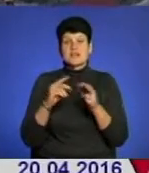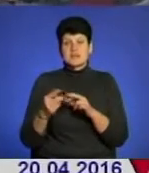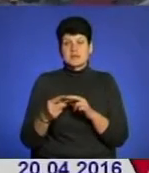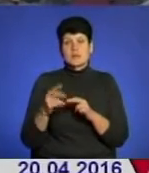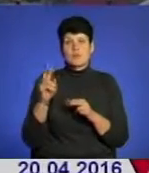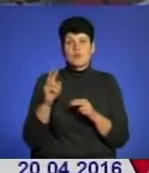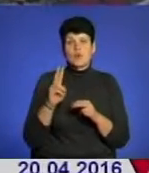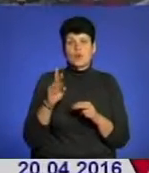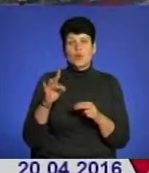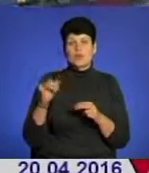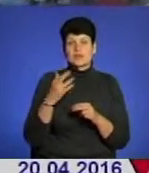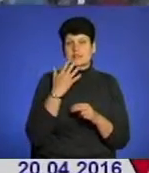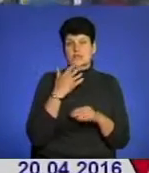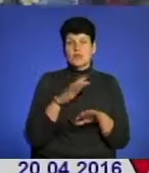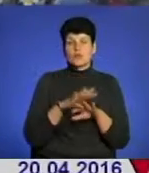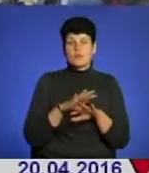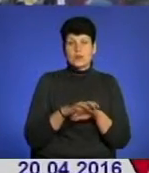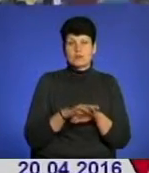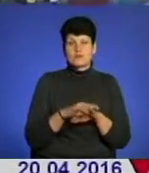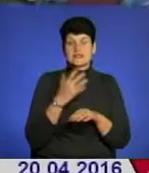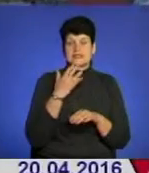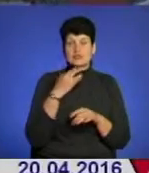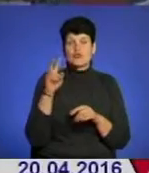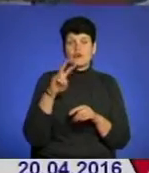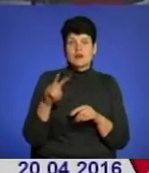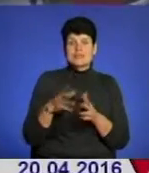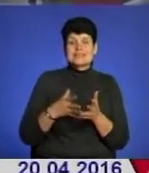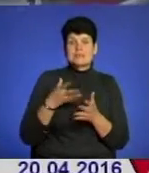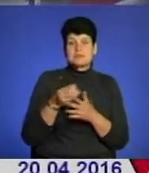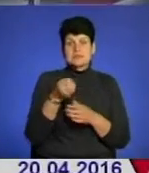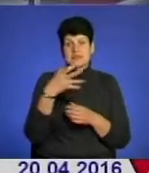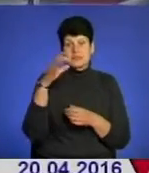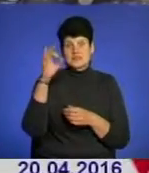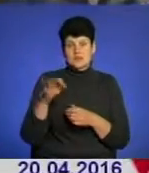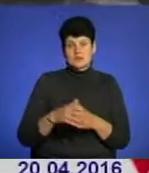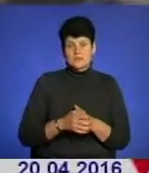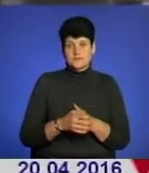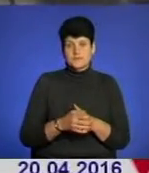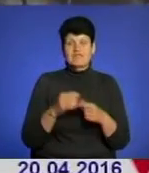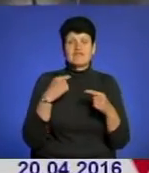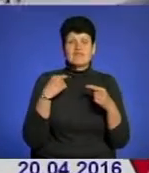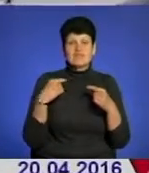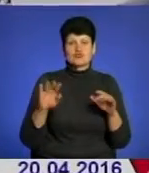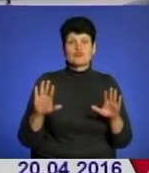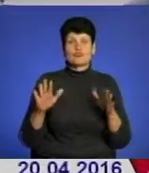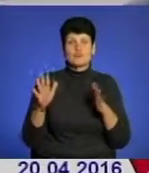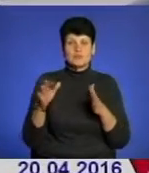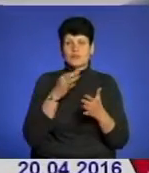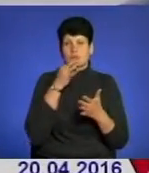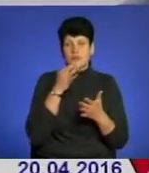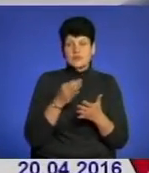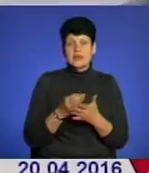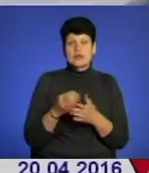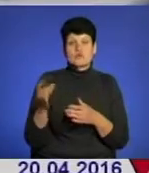Національного банку у національну валюту і з них заплатити 15%. В іншому випадку? Відповідальність